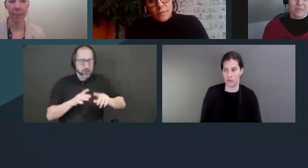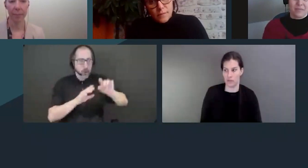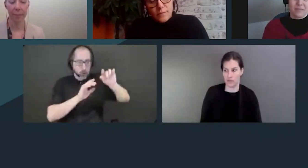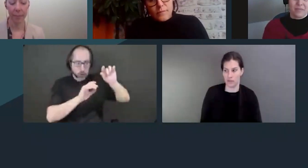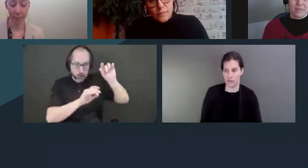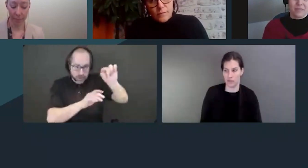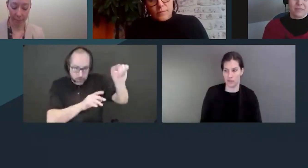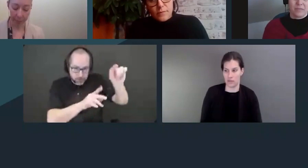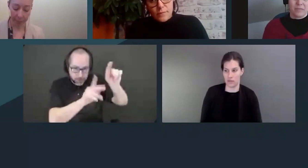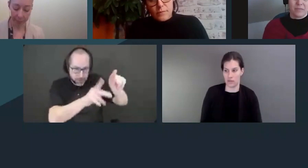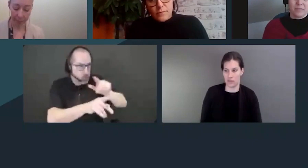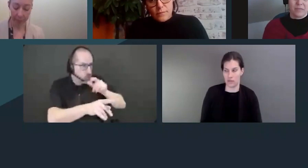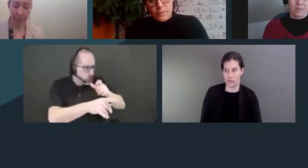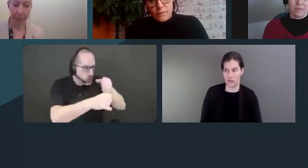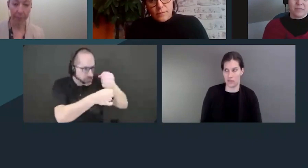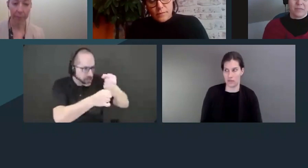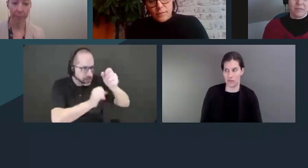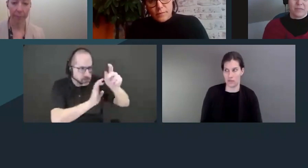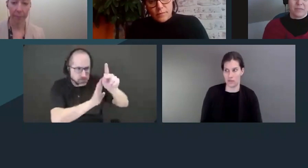pour établir